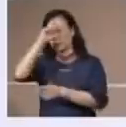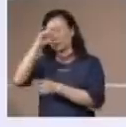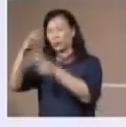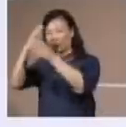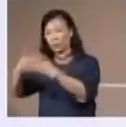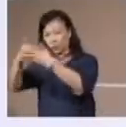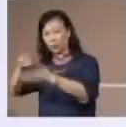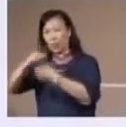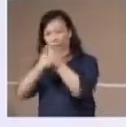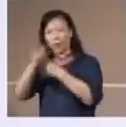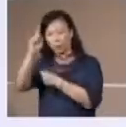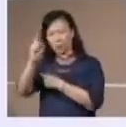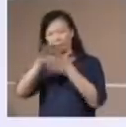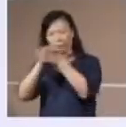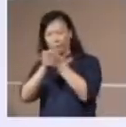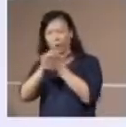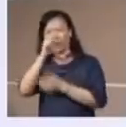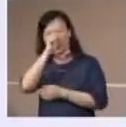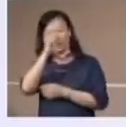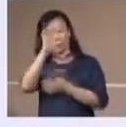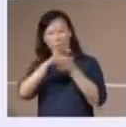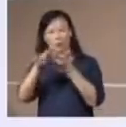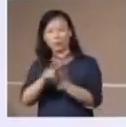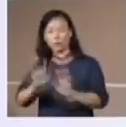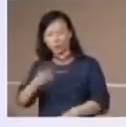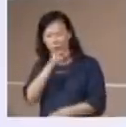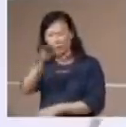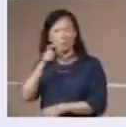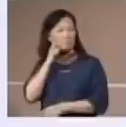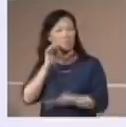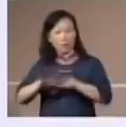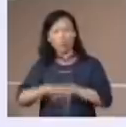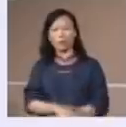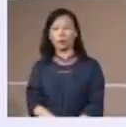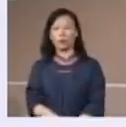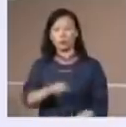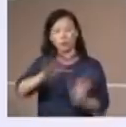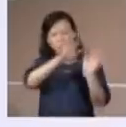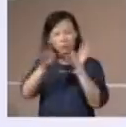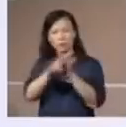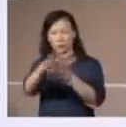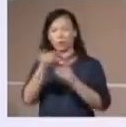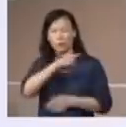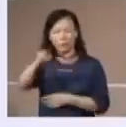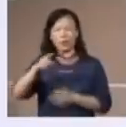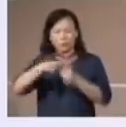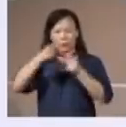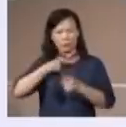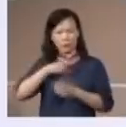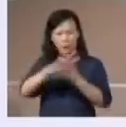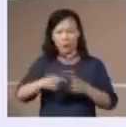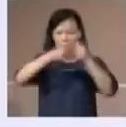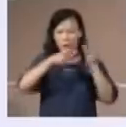国维持一个友好的关系，啊，但是目前看来真困难。所以在这个情形下，咱要先知影，咱第